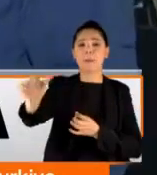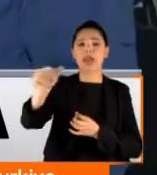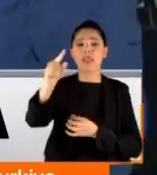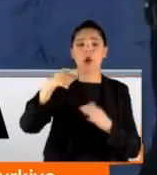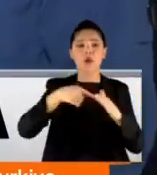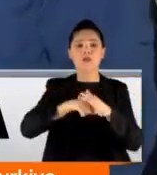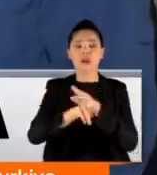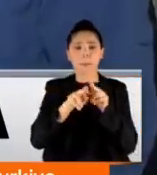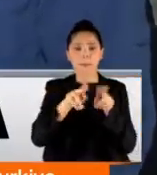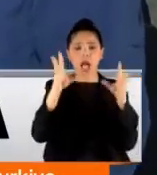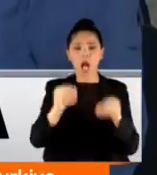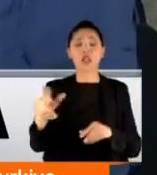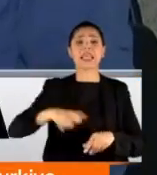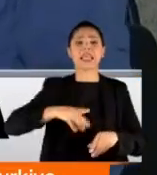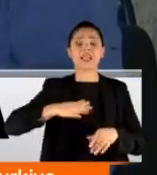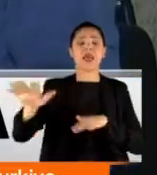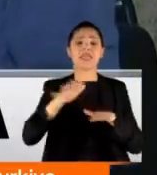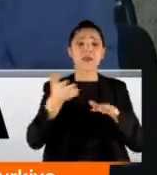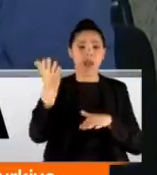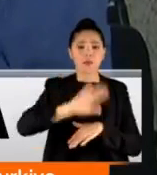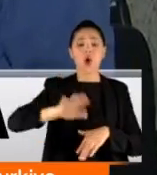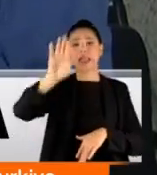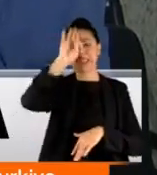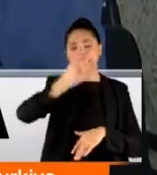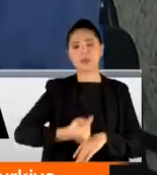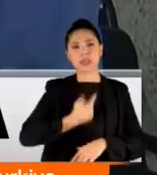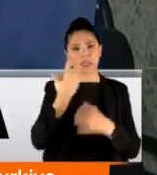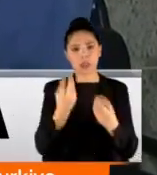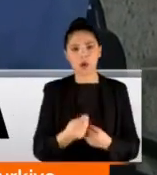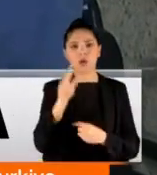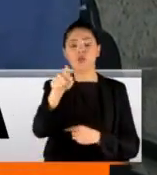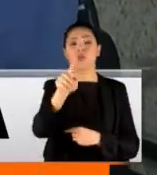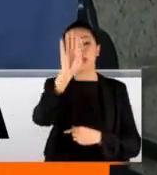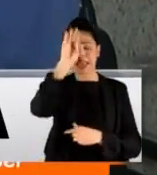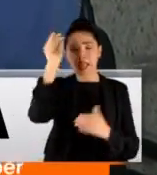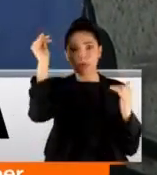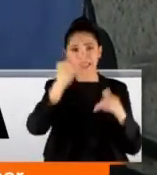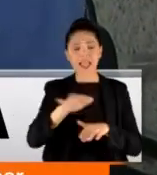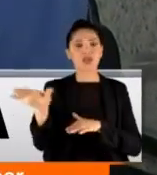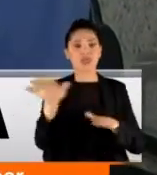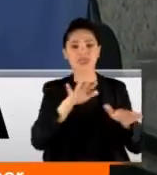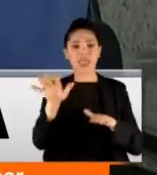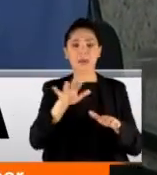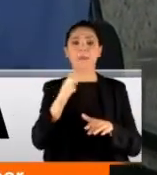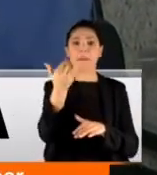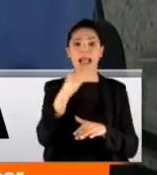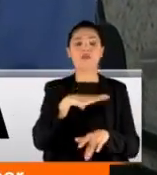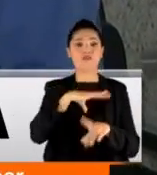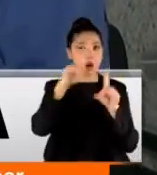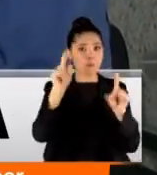kırıldı İzmir'deki depremin sonrasında. İstanbul'da da hissedildi. Bu İstanbul'a gelecek olan depremin ayak sesleri